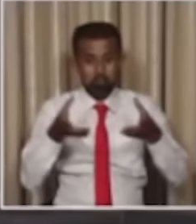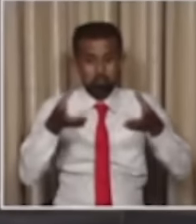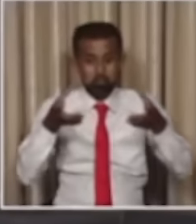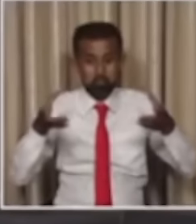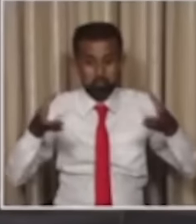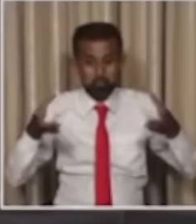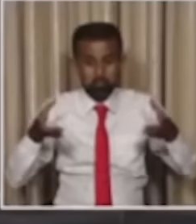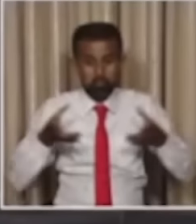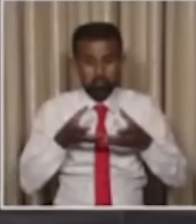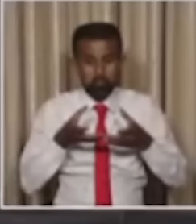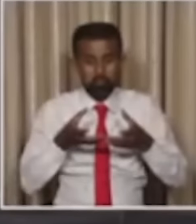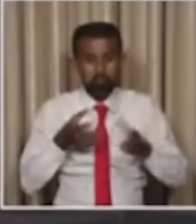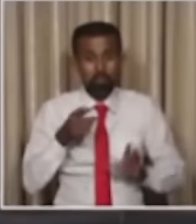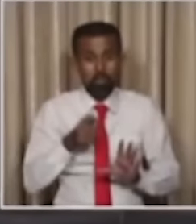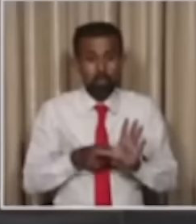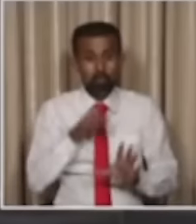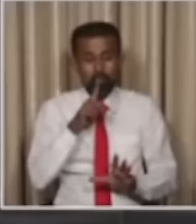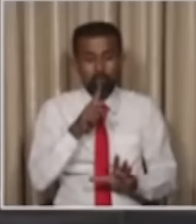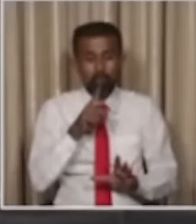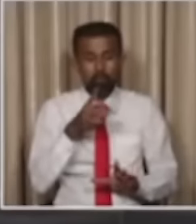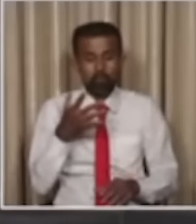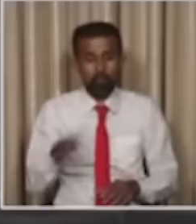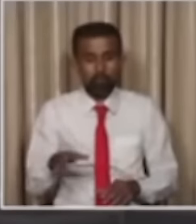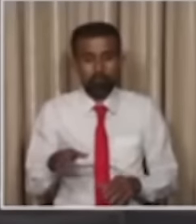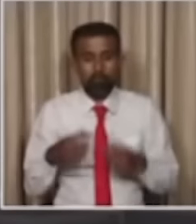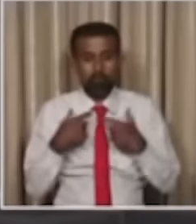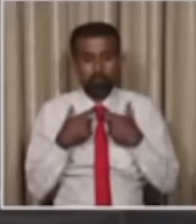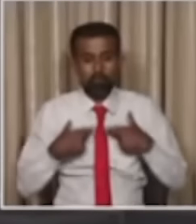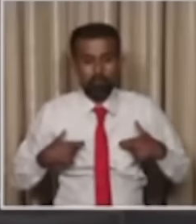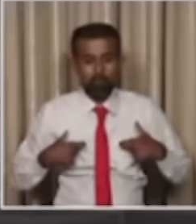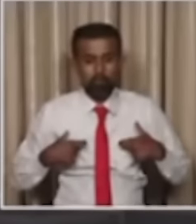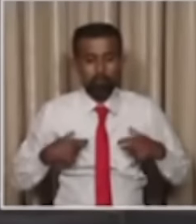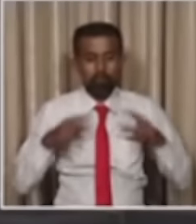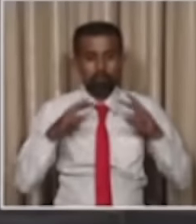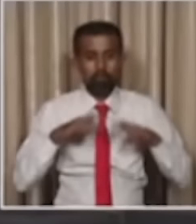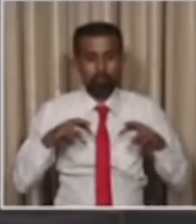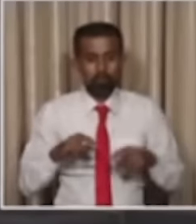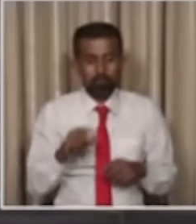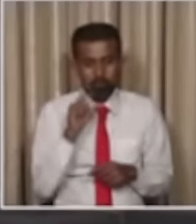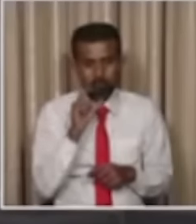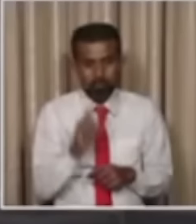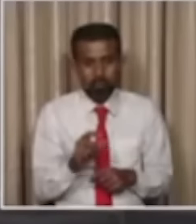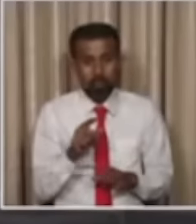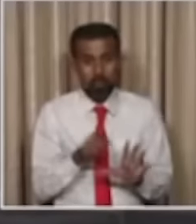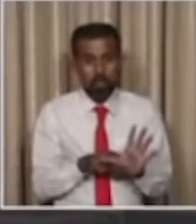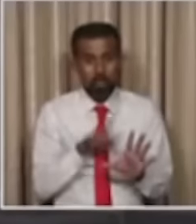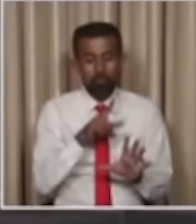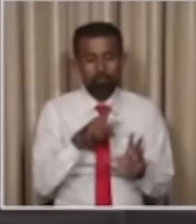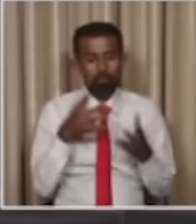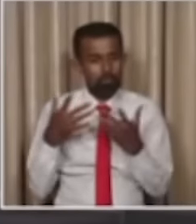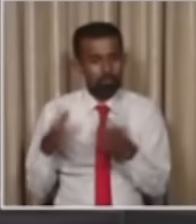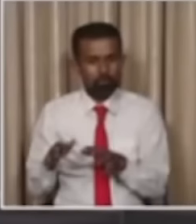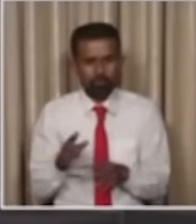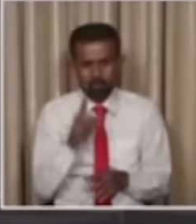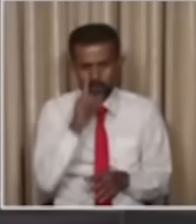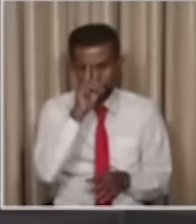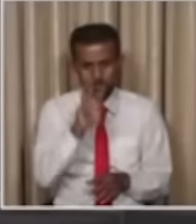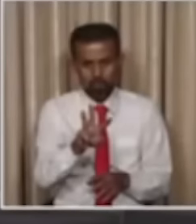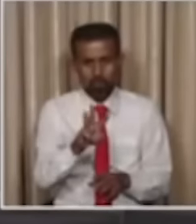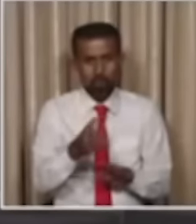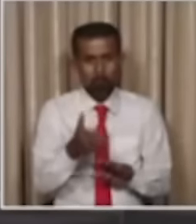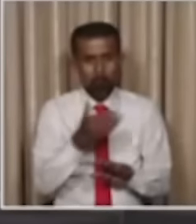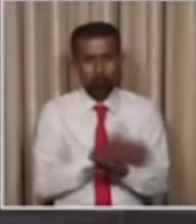නමුත් අවුරුද්දක් ගියා උන්වහන්සේලාගේ නීතිඥවරුන්ට ඒක අධ්‍යයනය කරන්න. අවුරුද්දක් ගිහිල්ලා දැන් සුමාන 3කට විතර